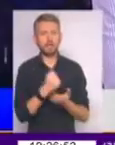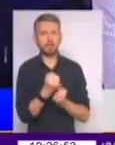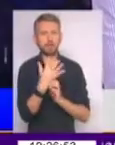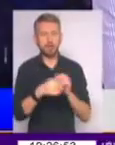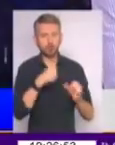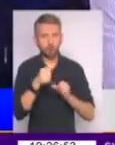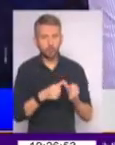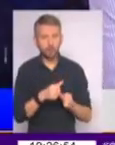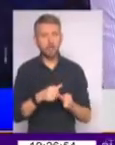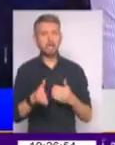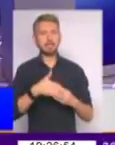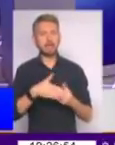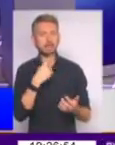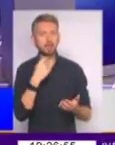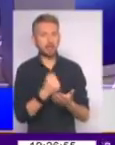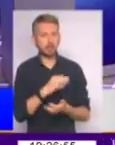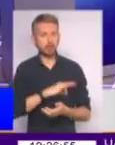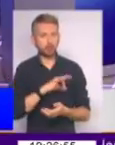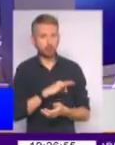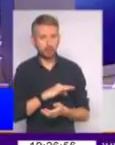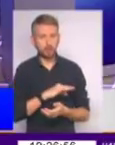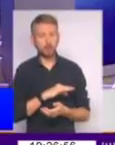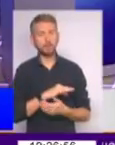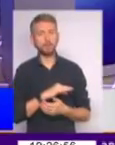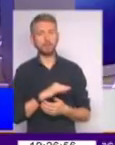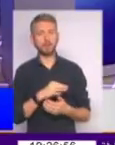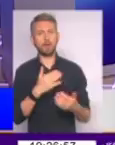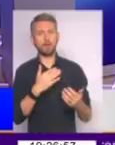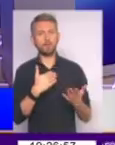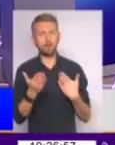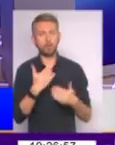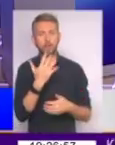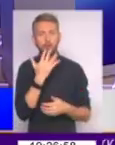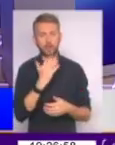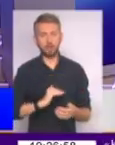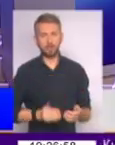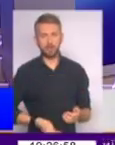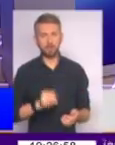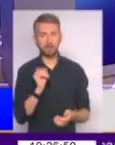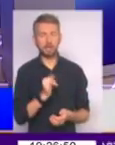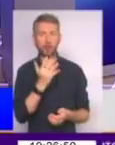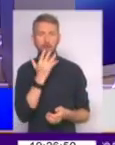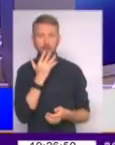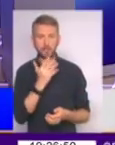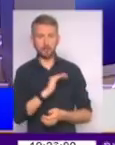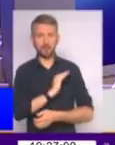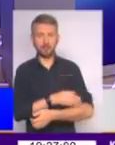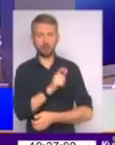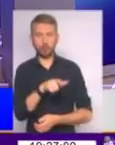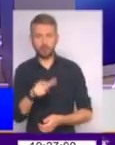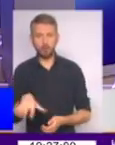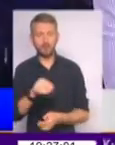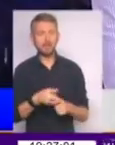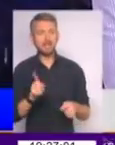році, що санкції приймаються, застосовуються закон про санкції відносно іноземних фірм і іноземних фізичних осіб. Всі